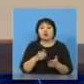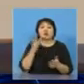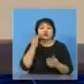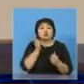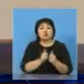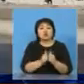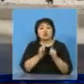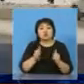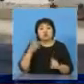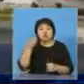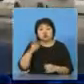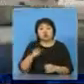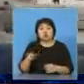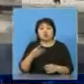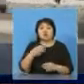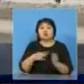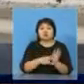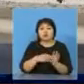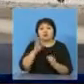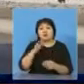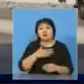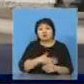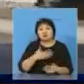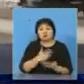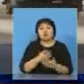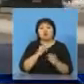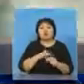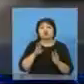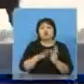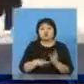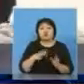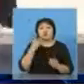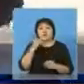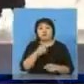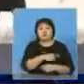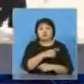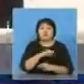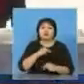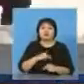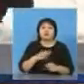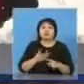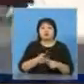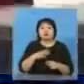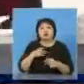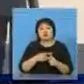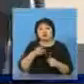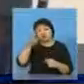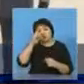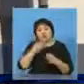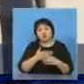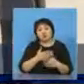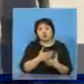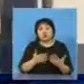жиі өсуіне ақтөбеліктердің 38% алаңдаулы. Жұмыссыздық, сапалы медициналық қызмет пен атаулы әлеуметтік